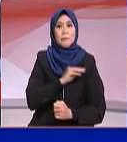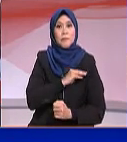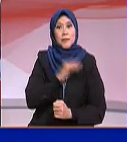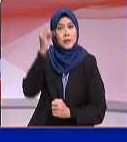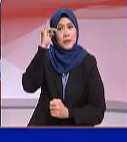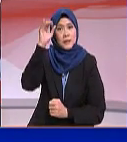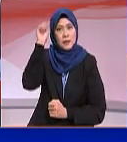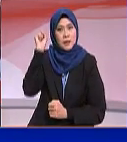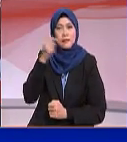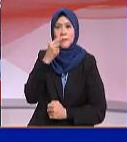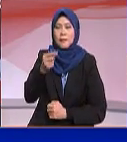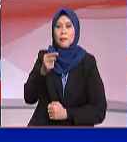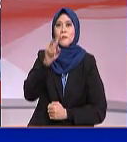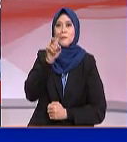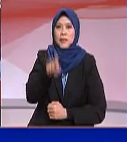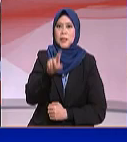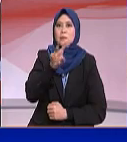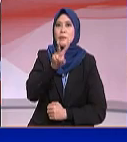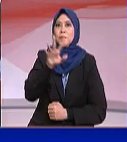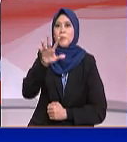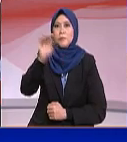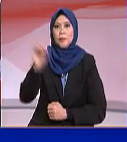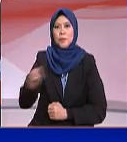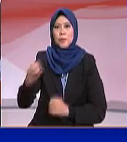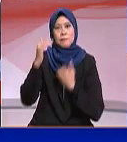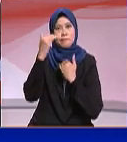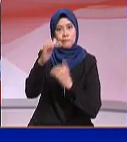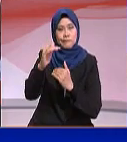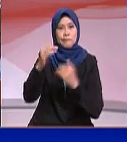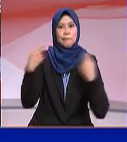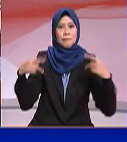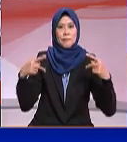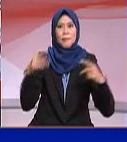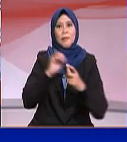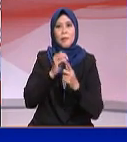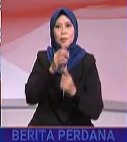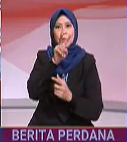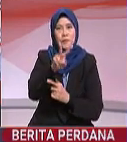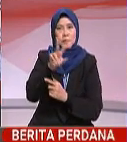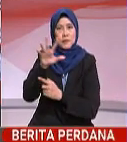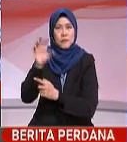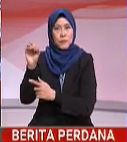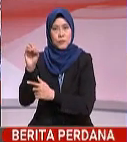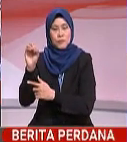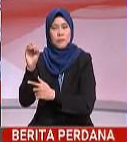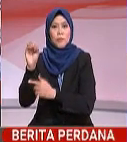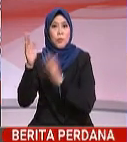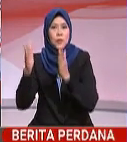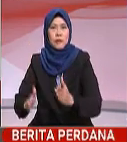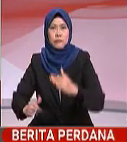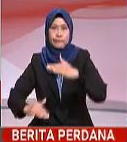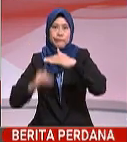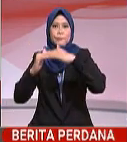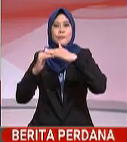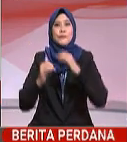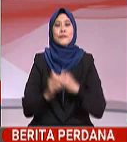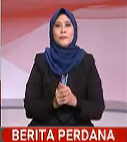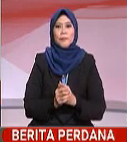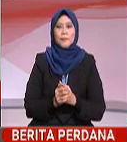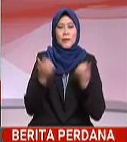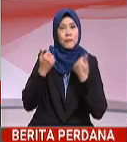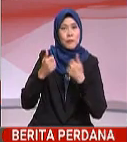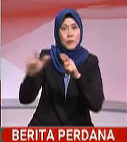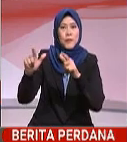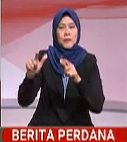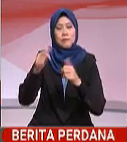mematuhi had 25% kapasiti premis atau tidak melebihi 250 orang. Kebenaran itu diberikan setelah